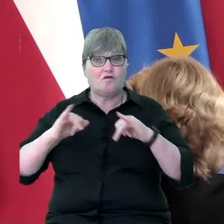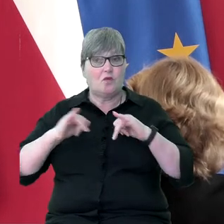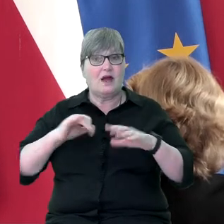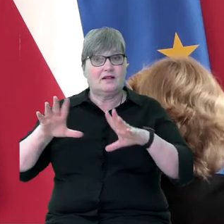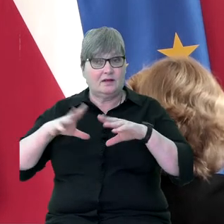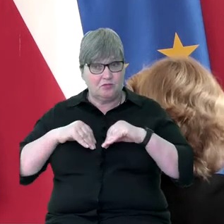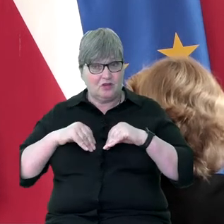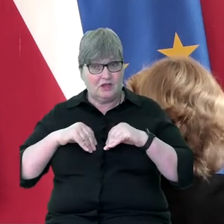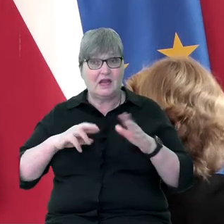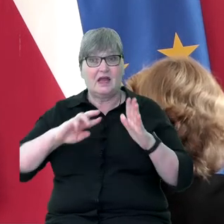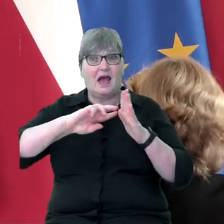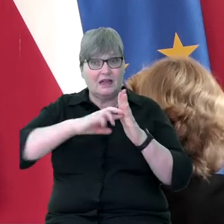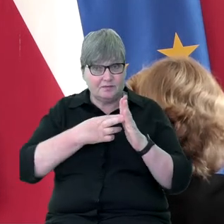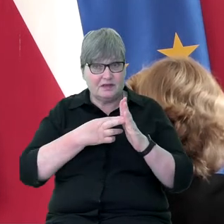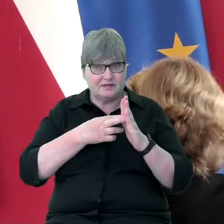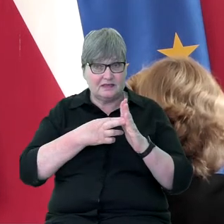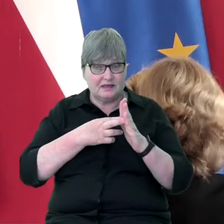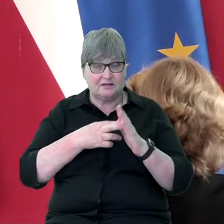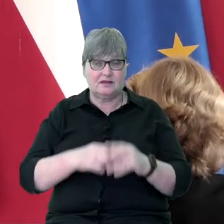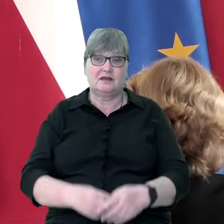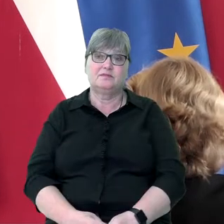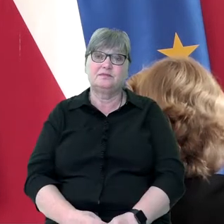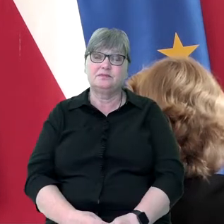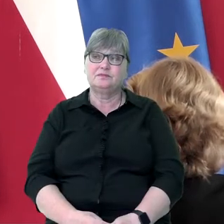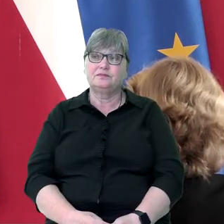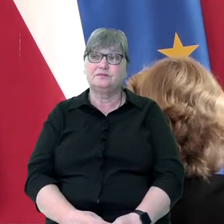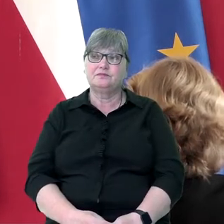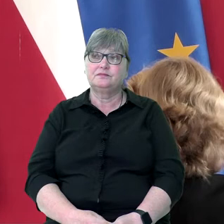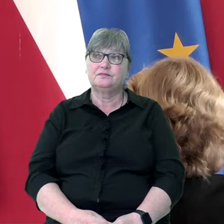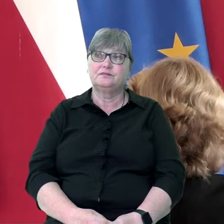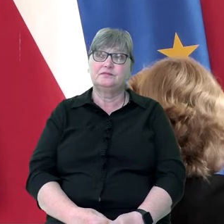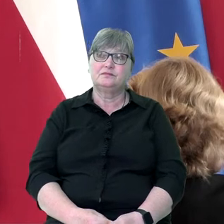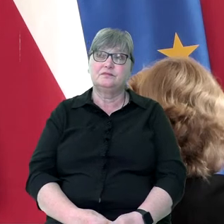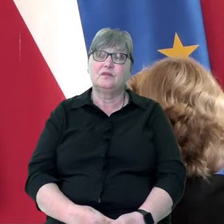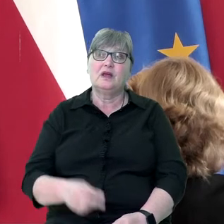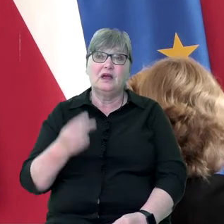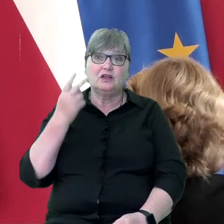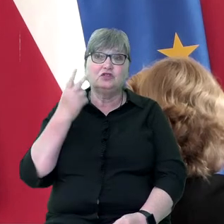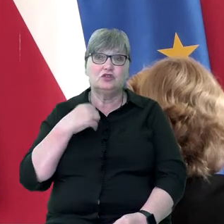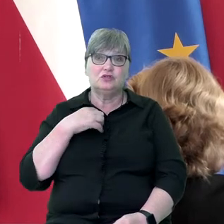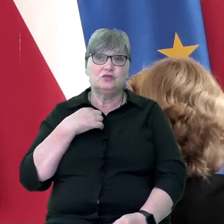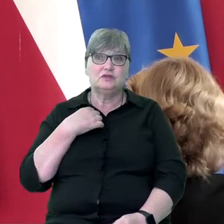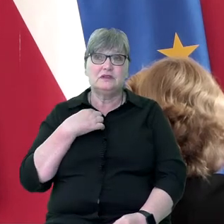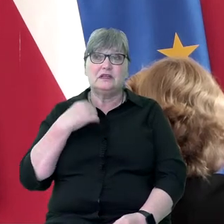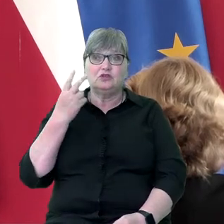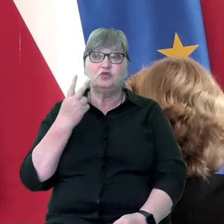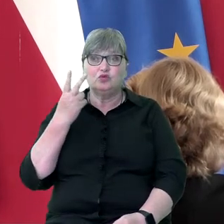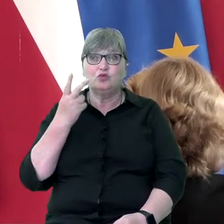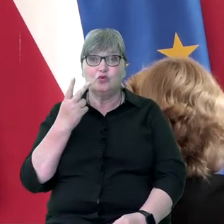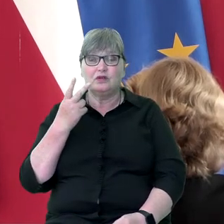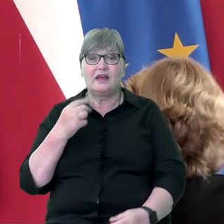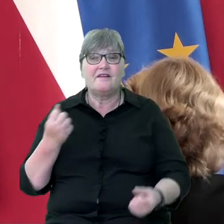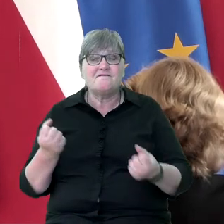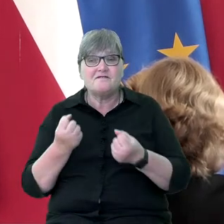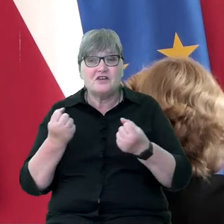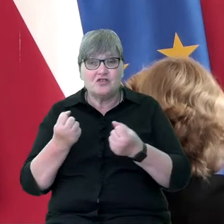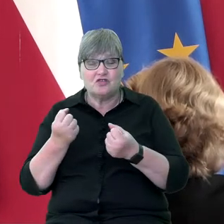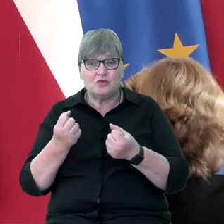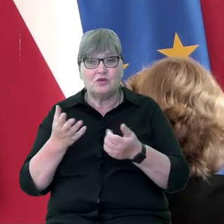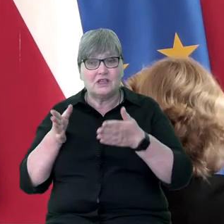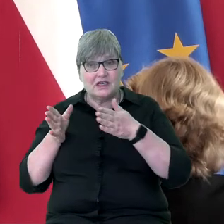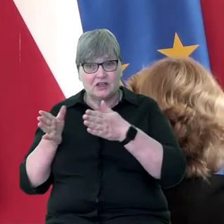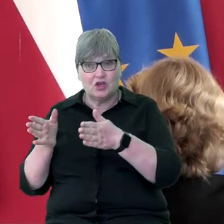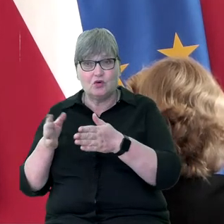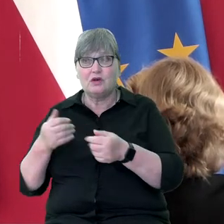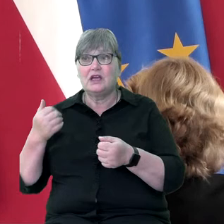urzędników delegatury rządu. Ten drugi kierunek wysiłków, który był podejmowany,